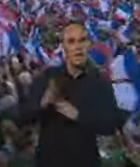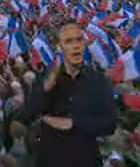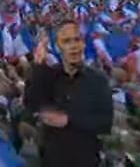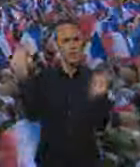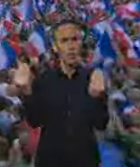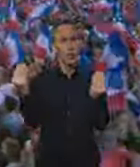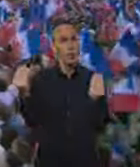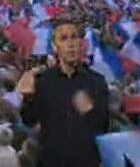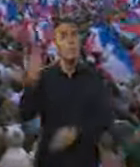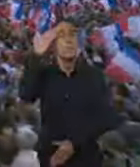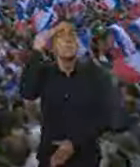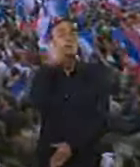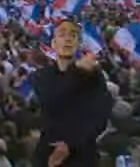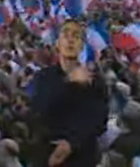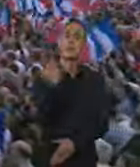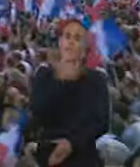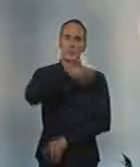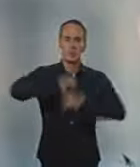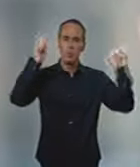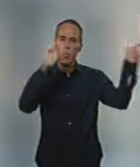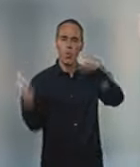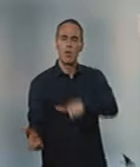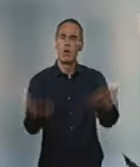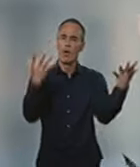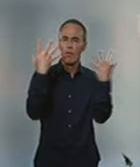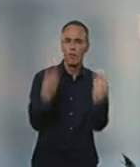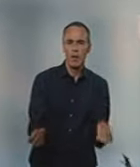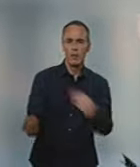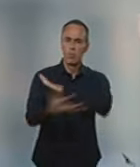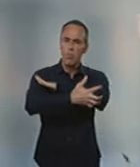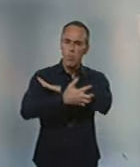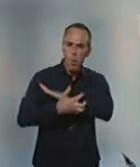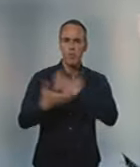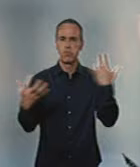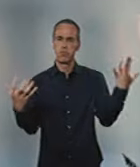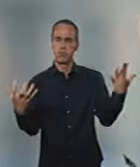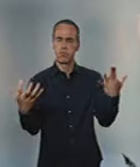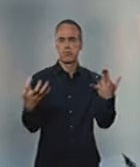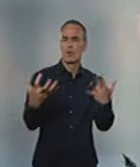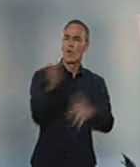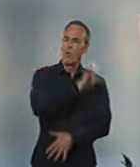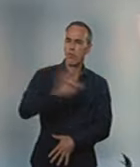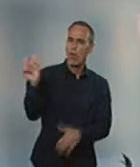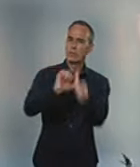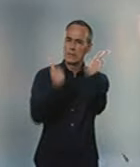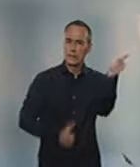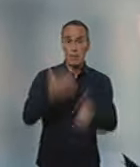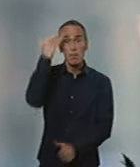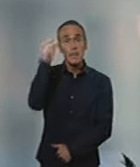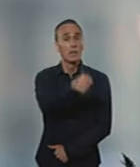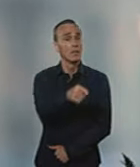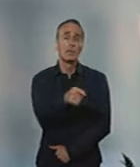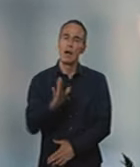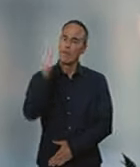si la France s'affaiblit si la France s'appauvrit si la France décroche on ne peut